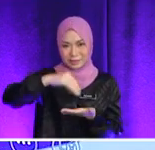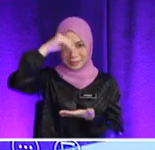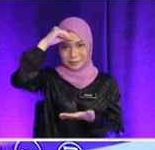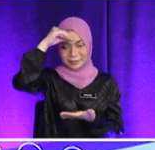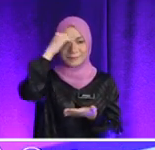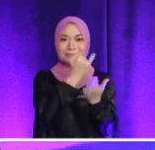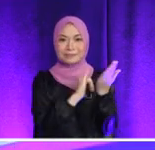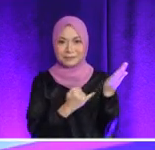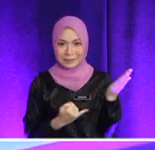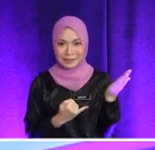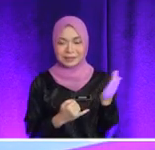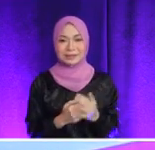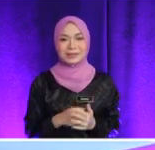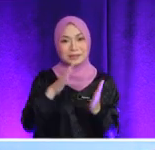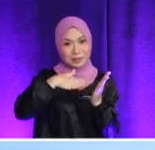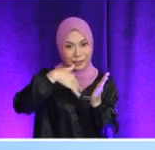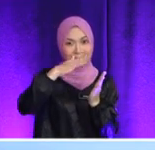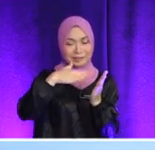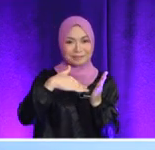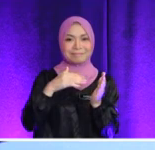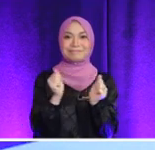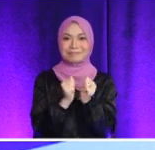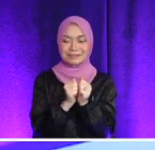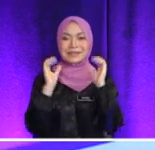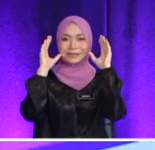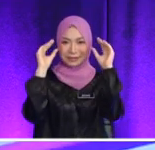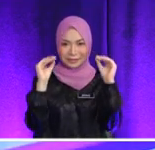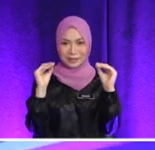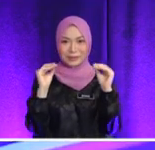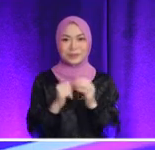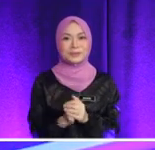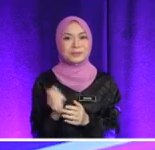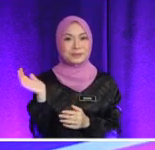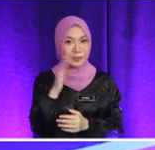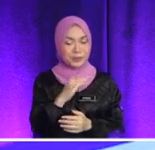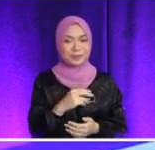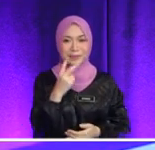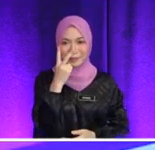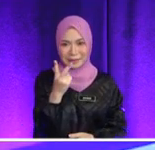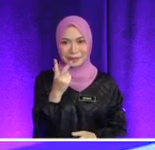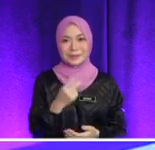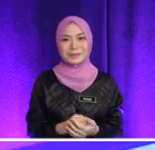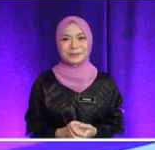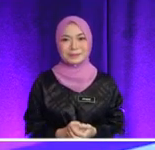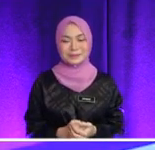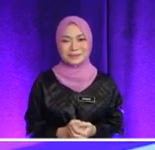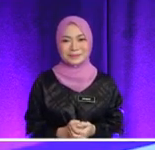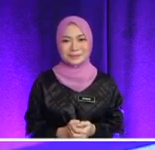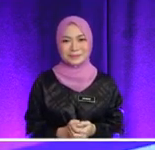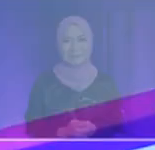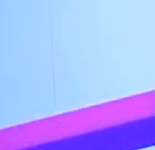cekgu kita yang cukup hebat dan luas pengalamannya tak tahu siapa Jom kita lihat profil cekgu kita hari